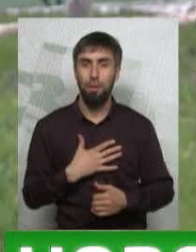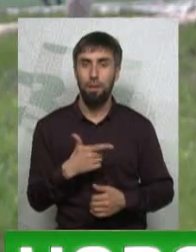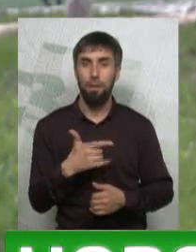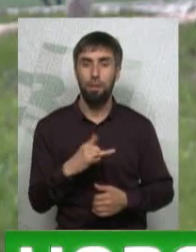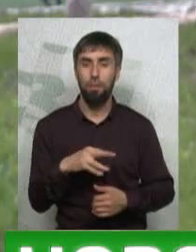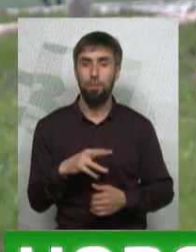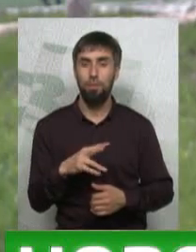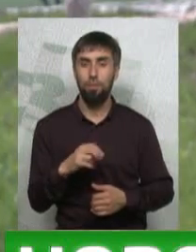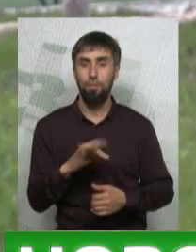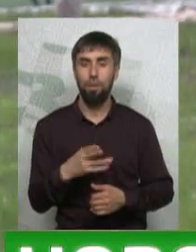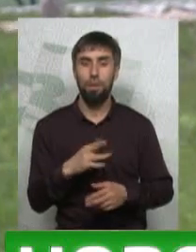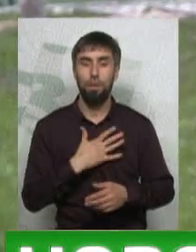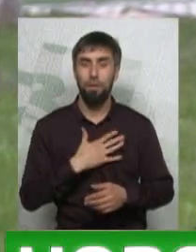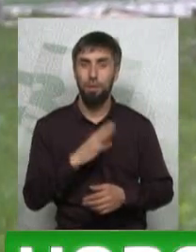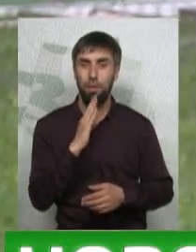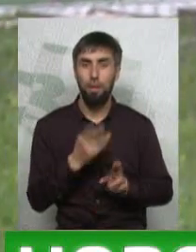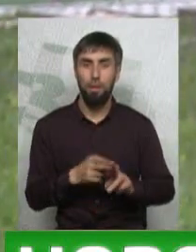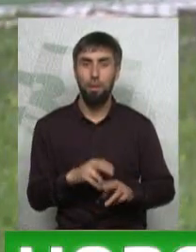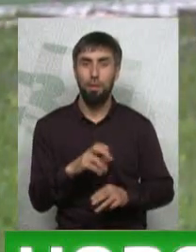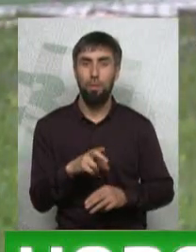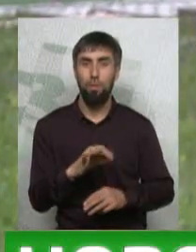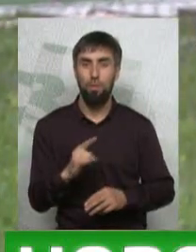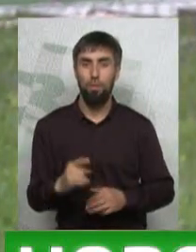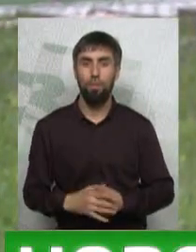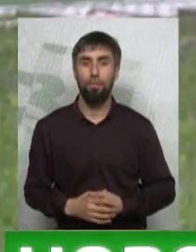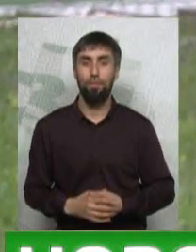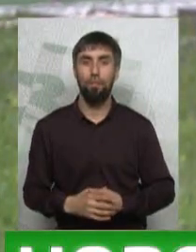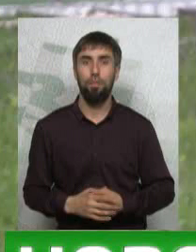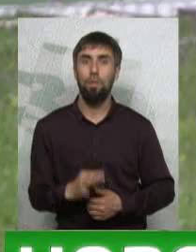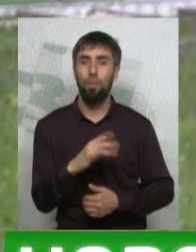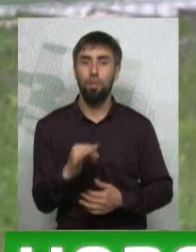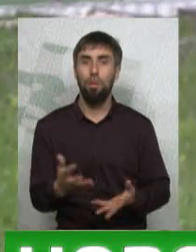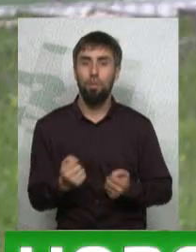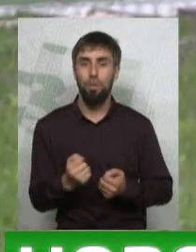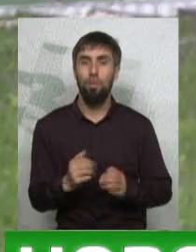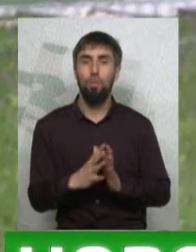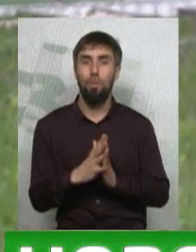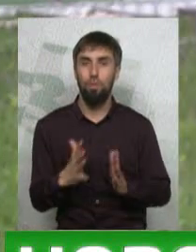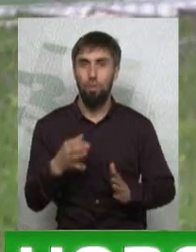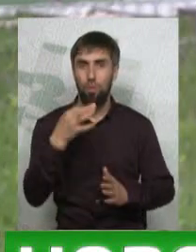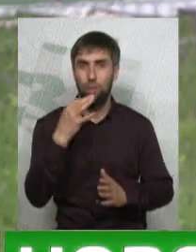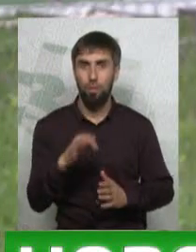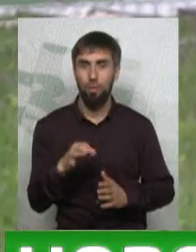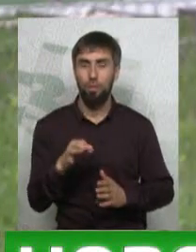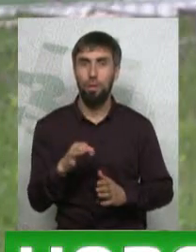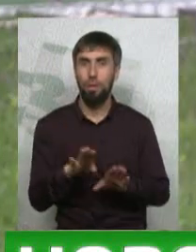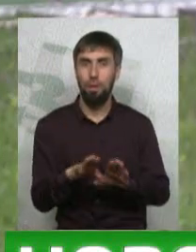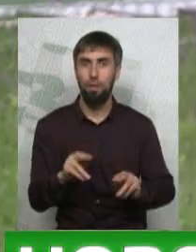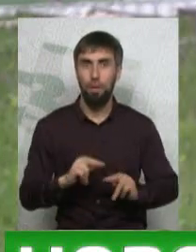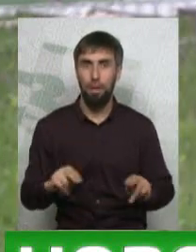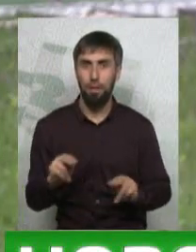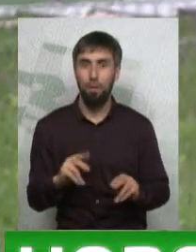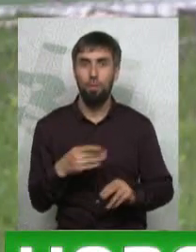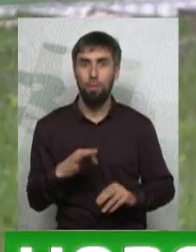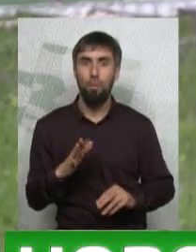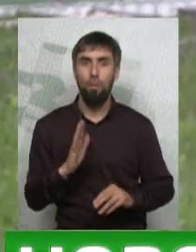для наших девочек эти сборы, они получат колоссальный опыт с таким тренером,